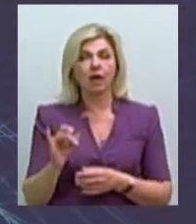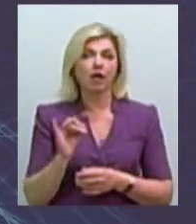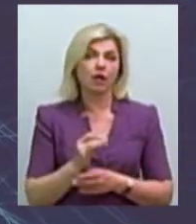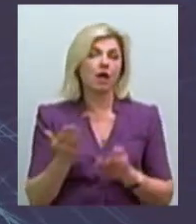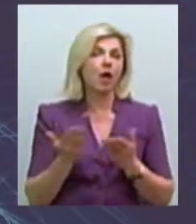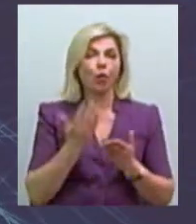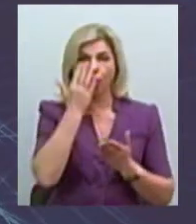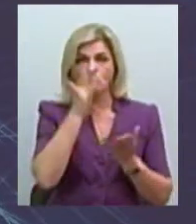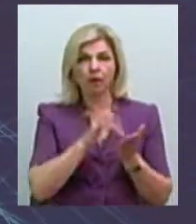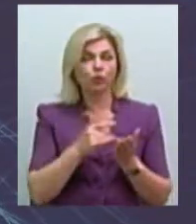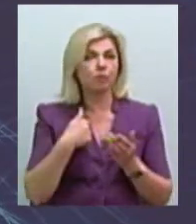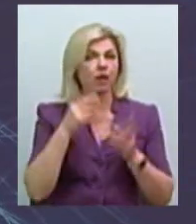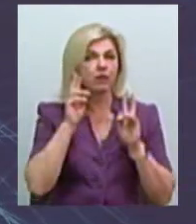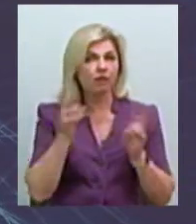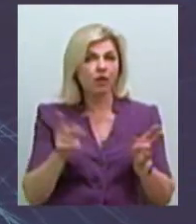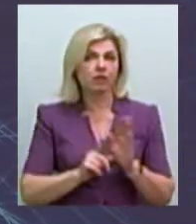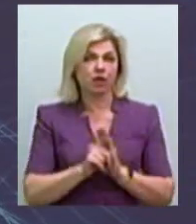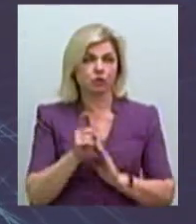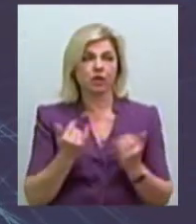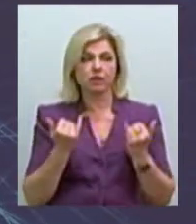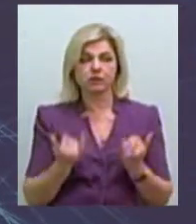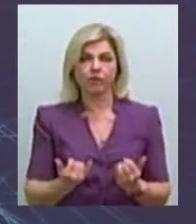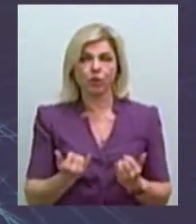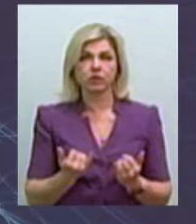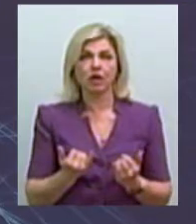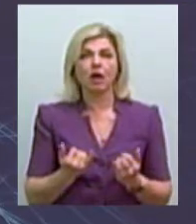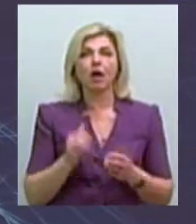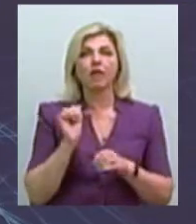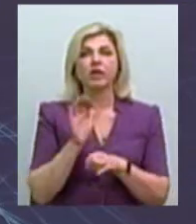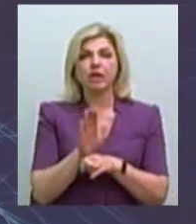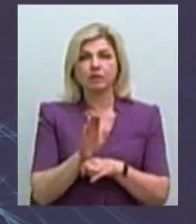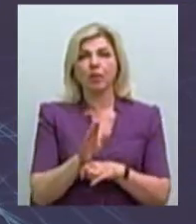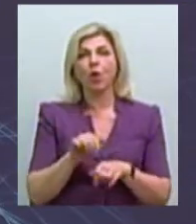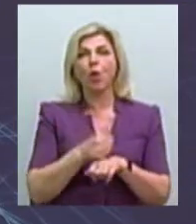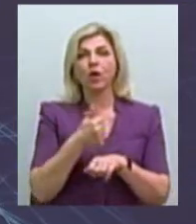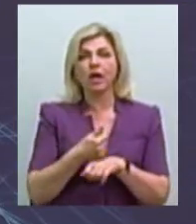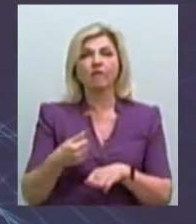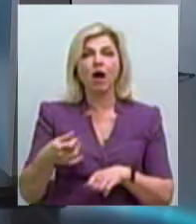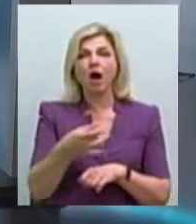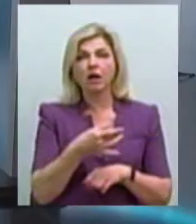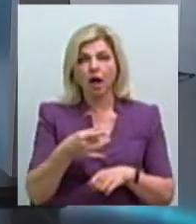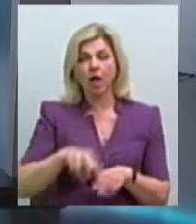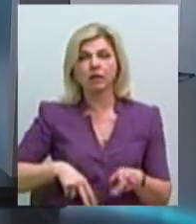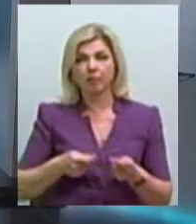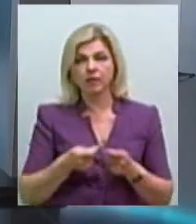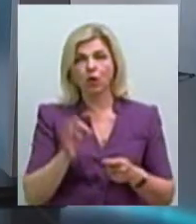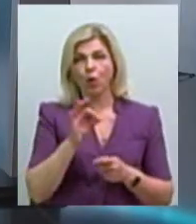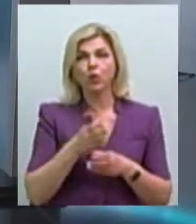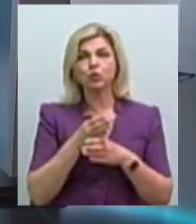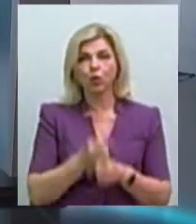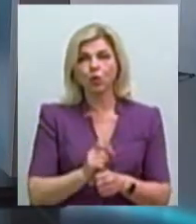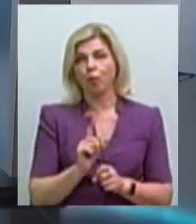якою метою, мені невідомо, але почалося на сьогоднішній день видання розпоряджень голів райдержадміністрації про скорочення саме